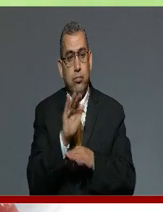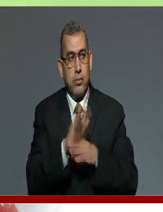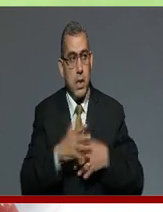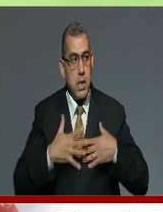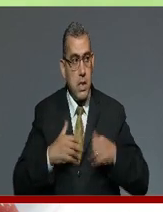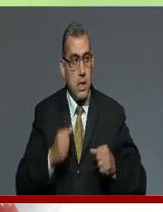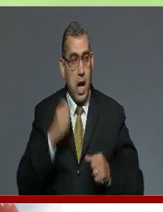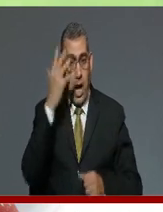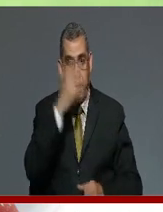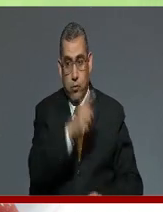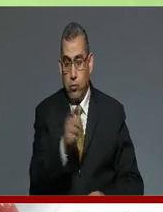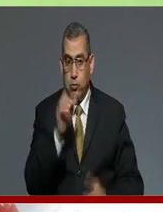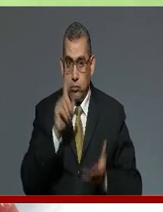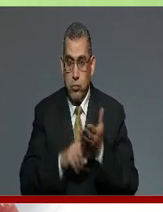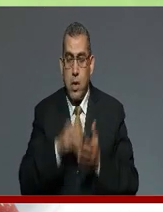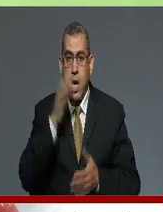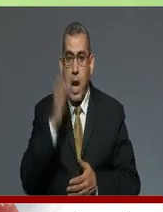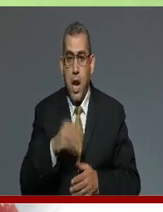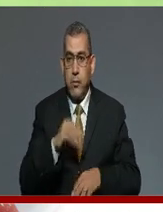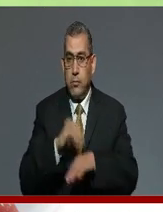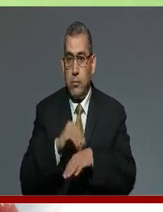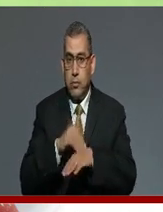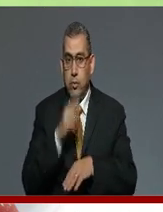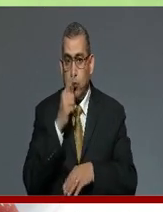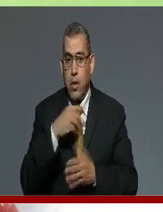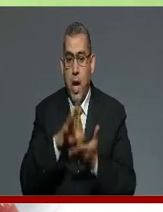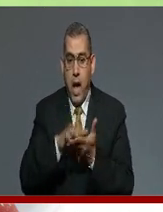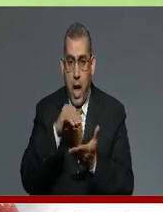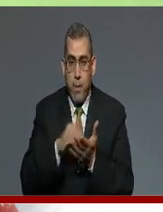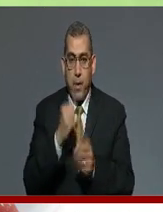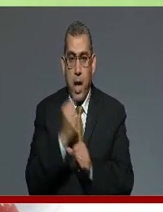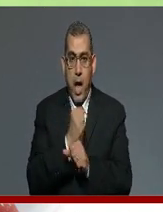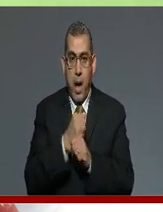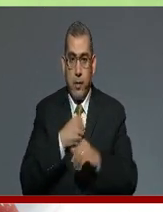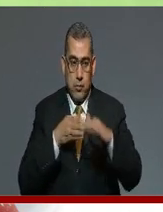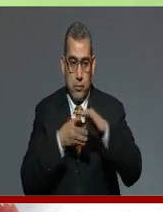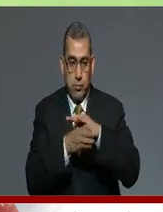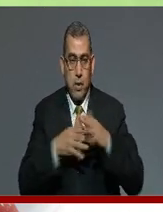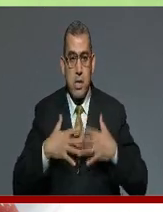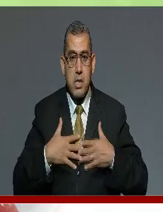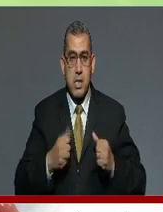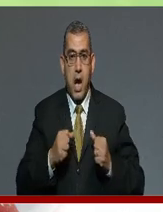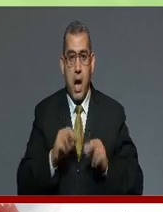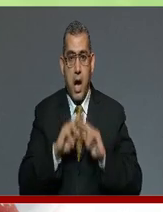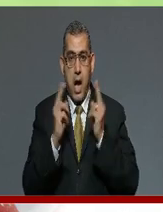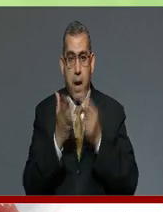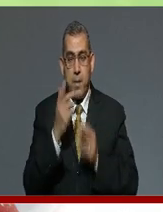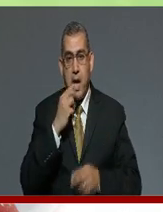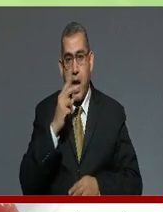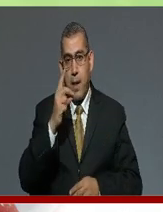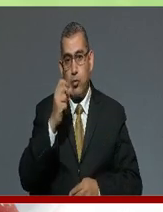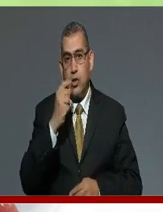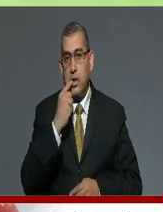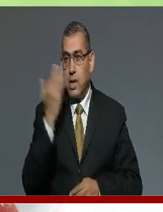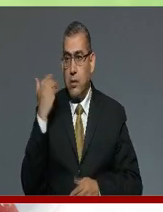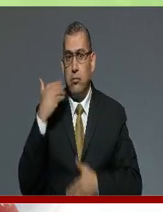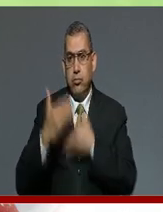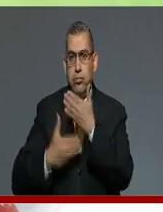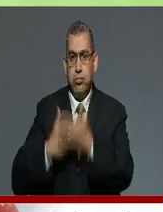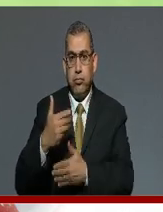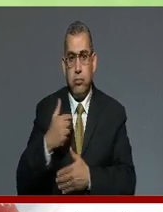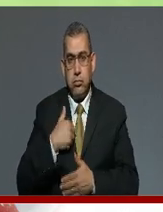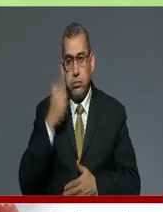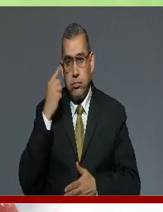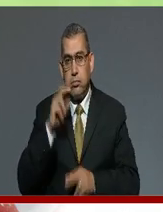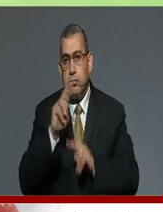يجب ان اقول للزملاء انني عندما بدات العمل في مجال الصحه العامه منذ 25 عاما كنا نتحدث